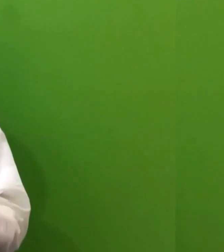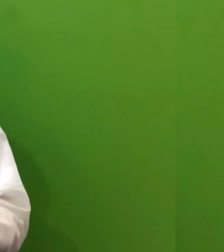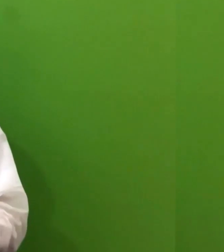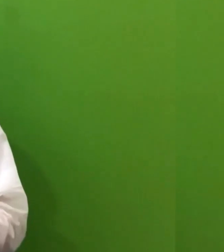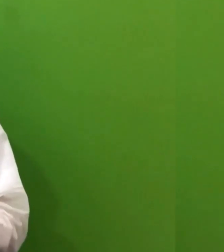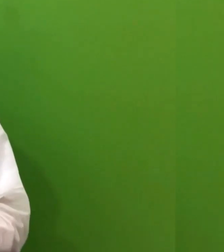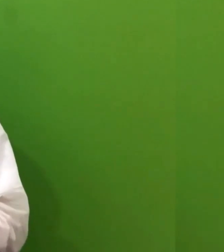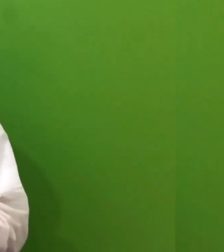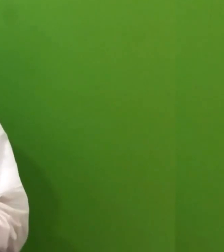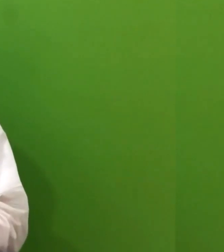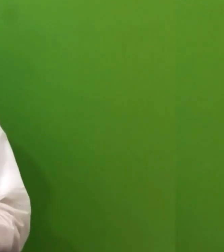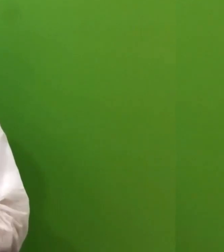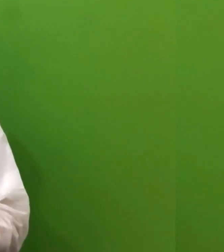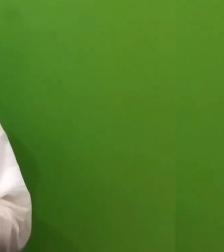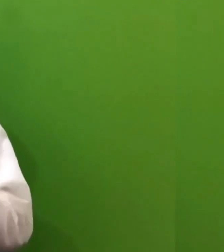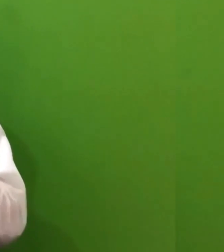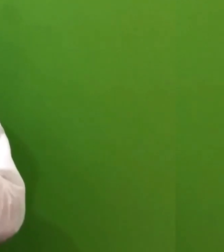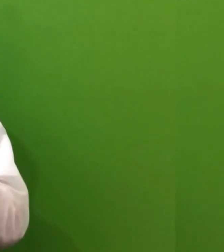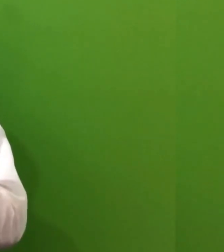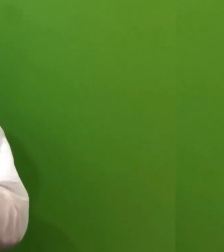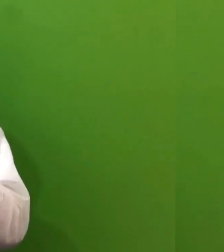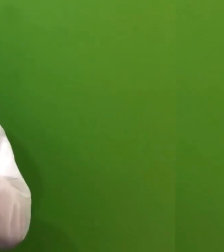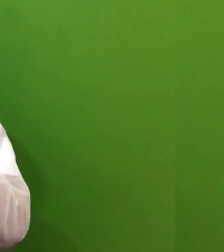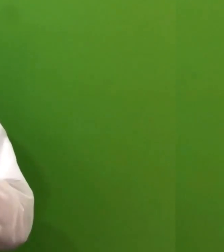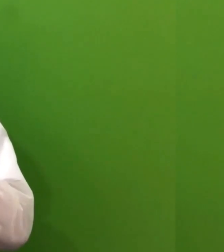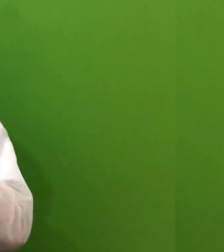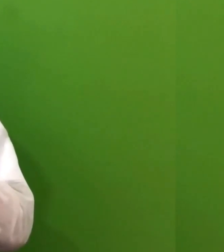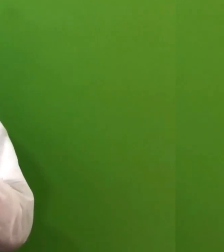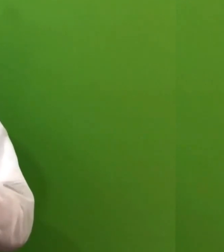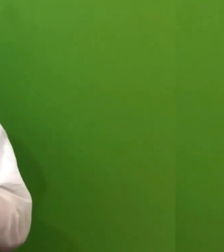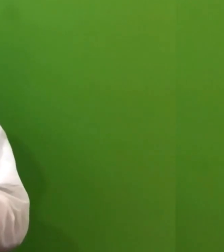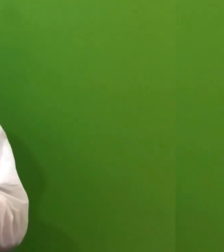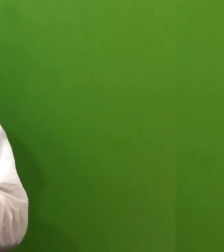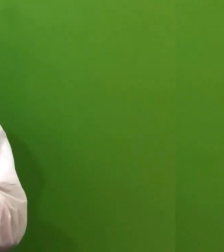인도하여 주시고 축복하여 주시옵소서. 하나님의 말씀과